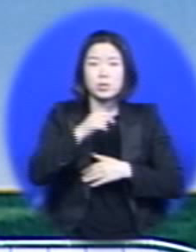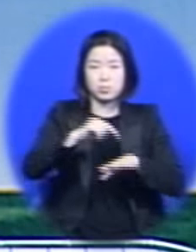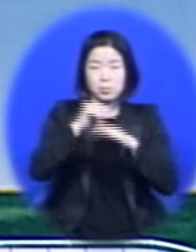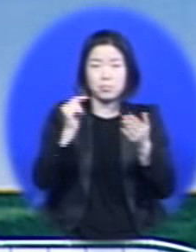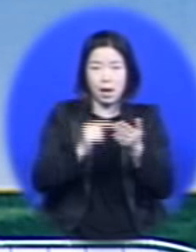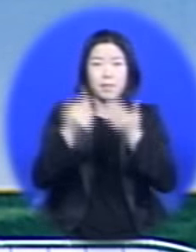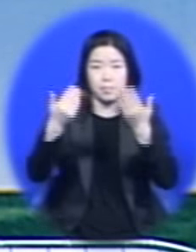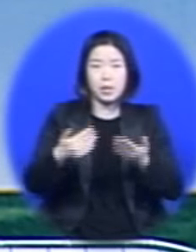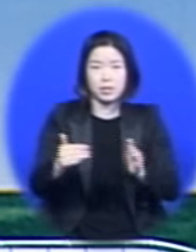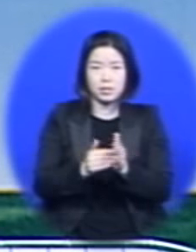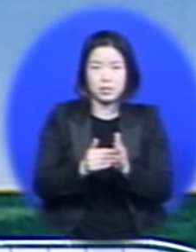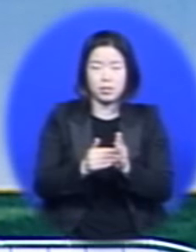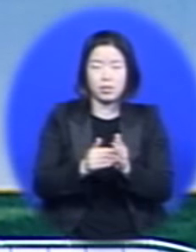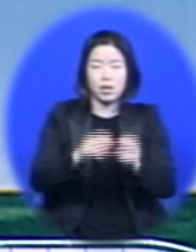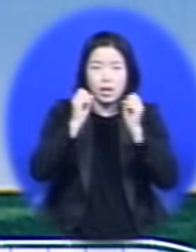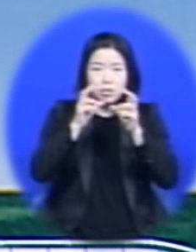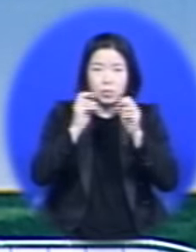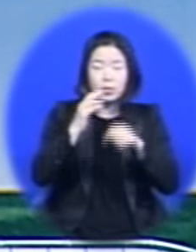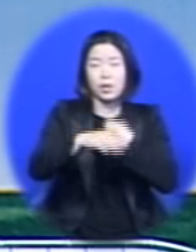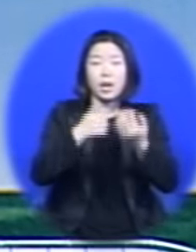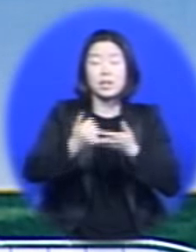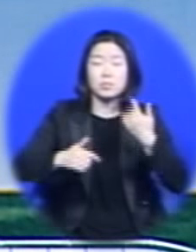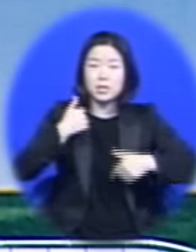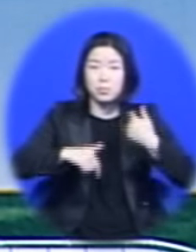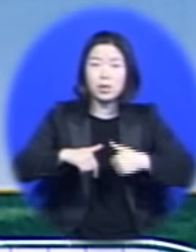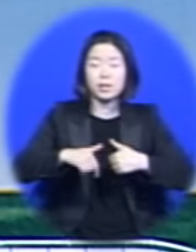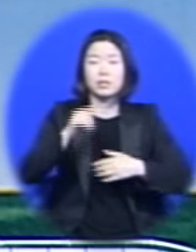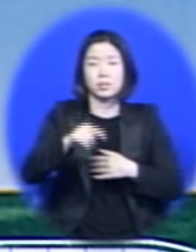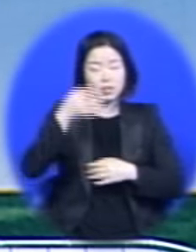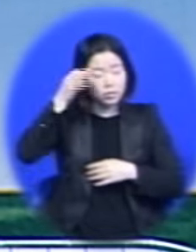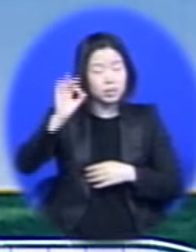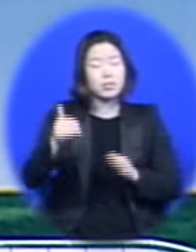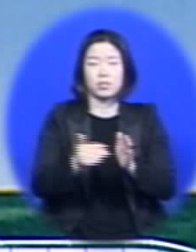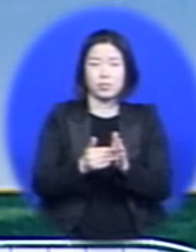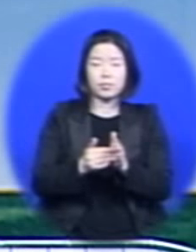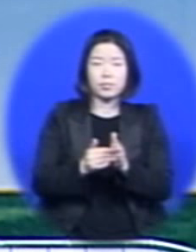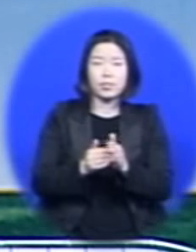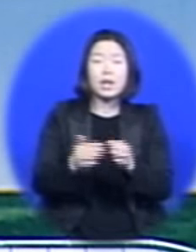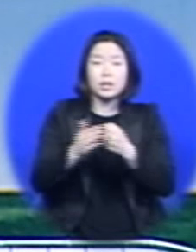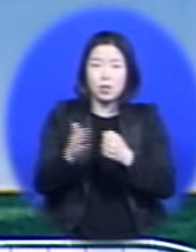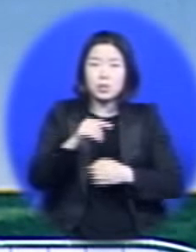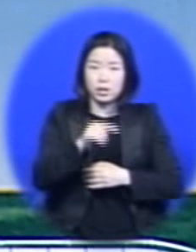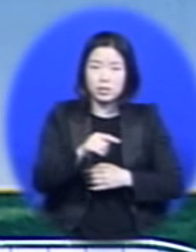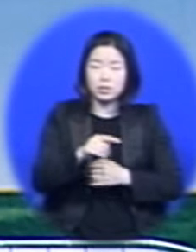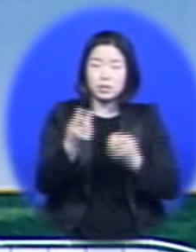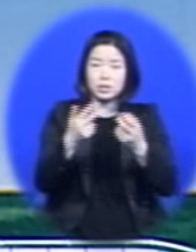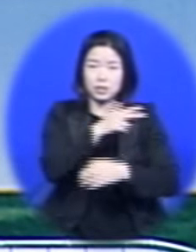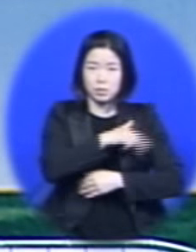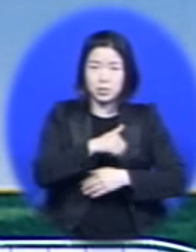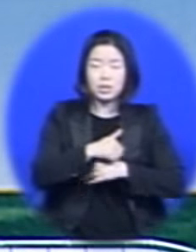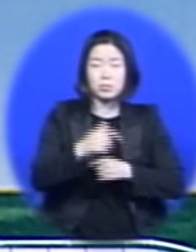받았습니다. 선교는 하나님이 기뻐하는 것이라는 것을 깨달았습니다. 그래서 그는 단기 선교